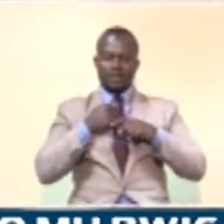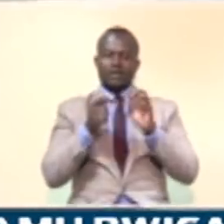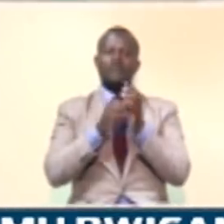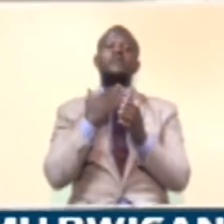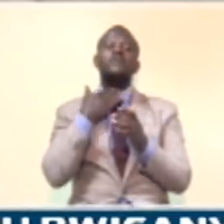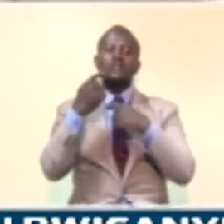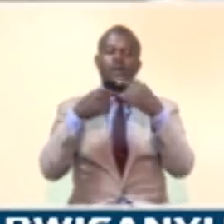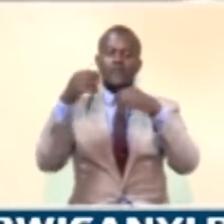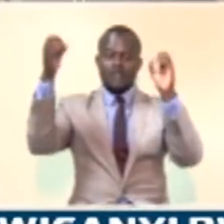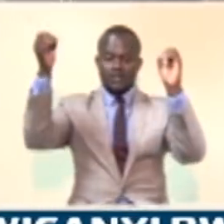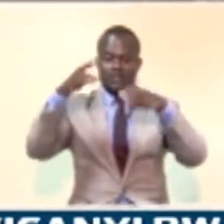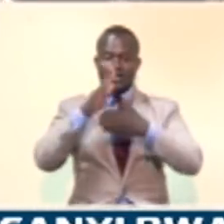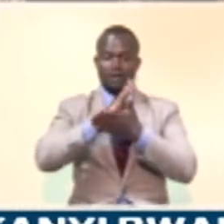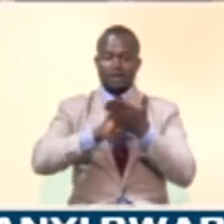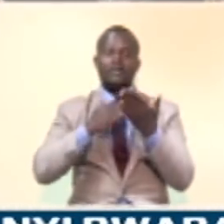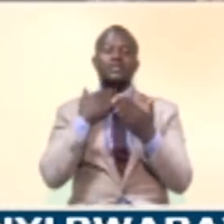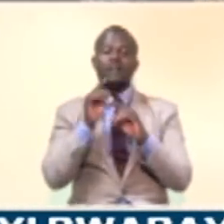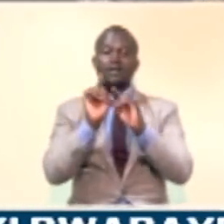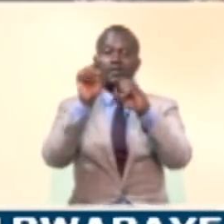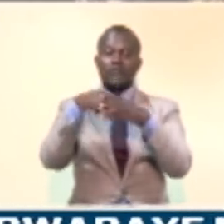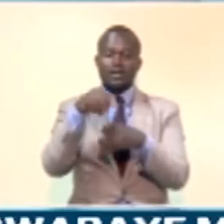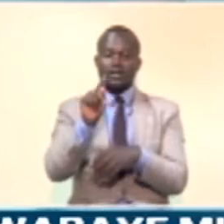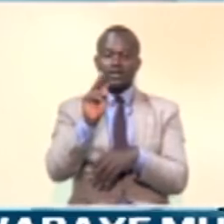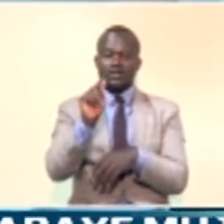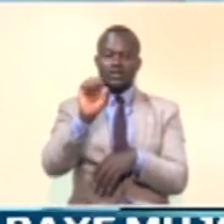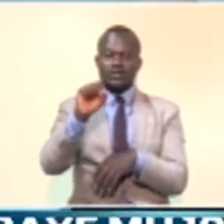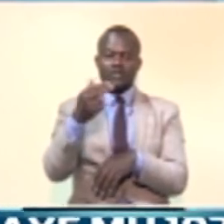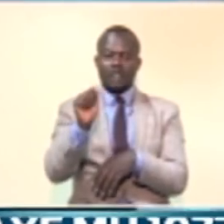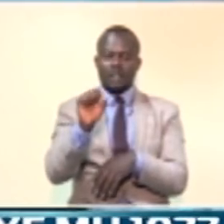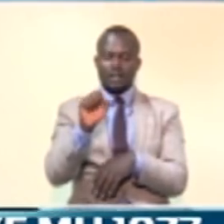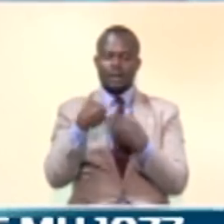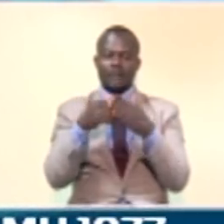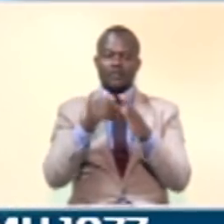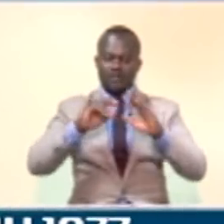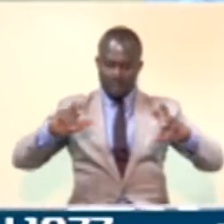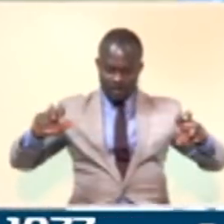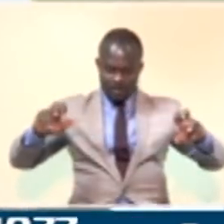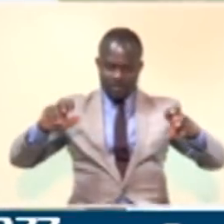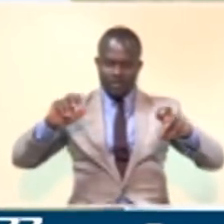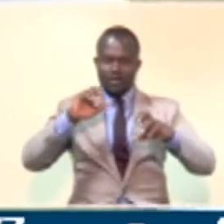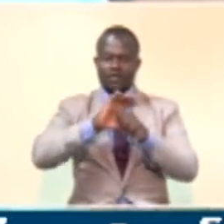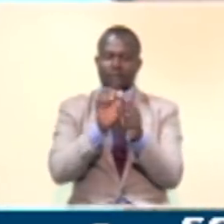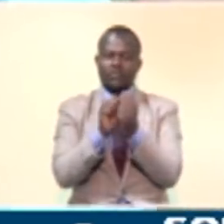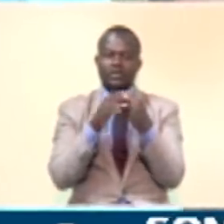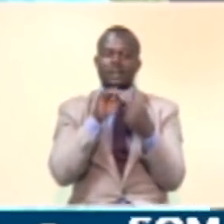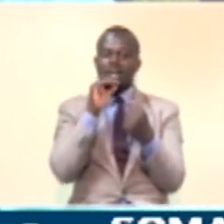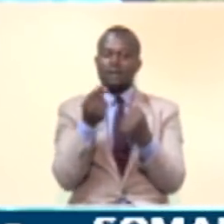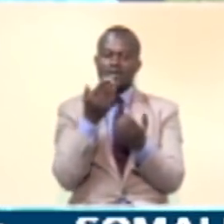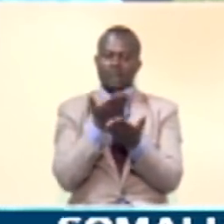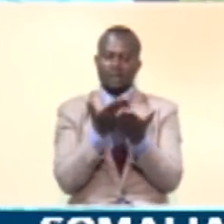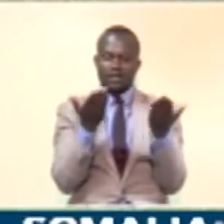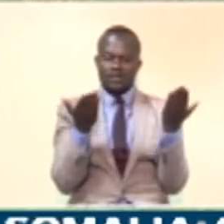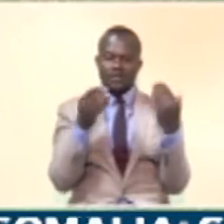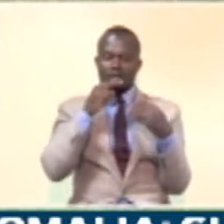bifuza gukomeza Kigali harimo nabashaka kwerekeza Kinshasa bari kubanza gupimwa COVID-19 nta mafaranga basabwe